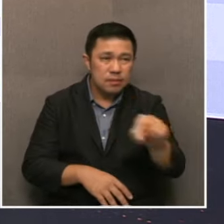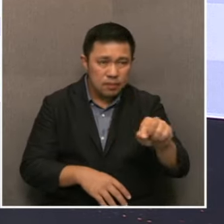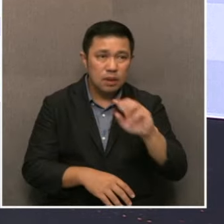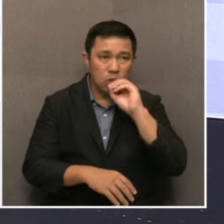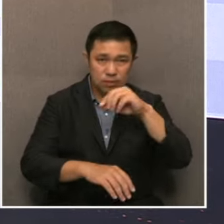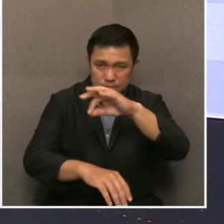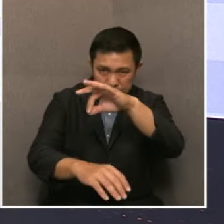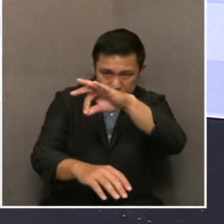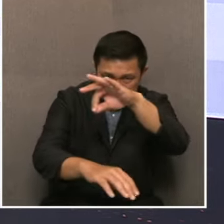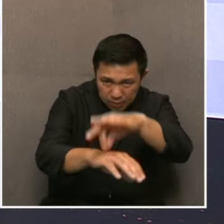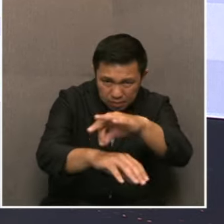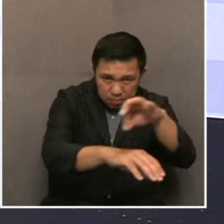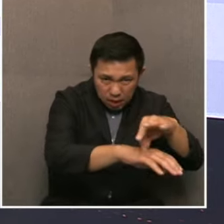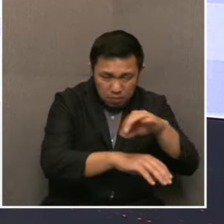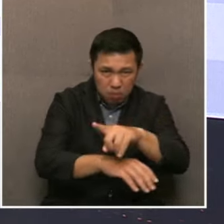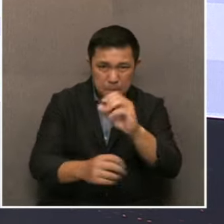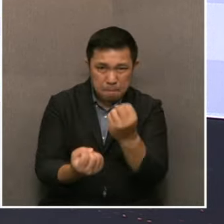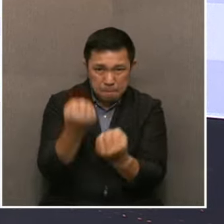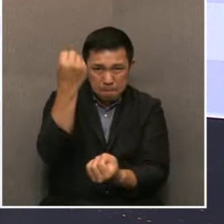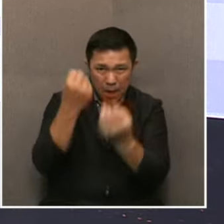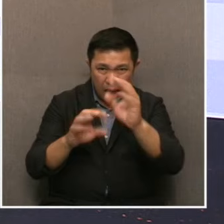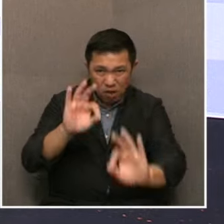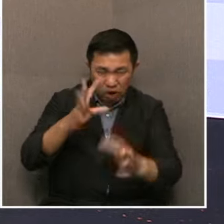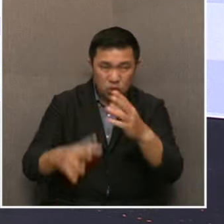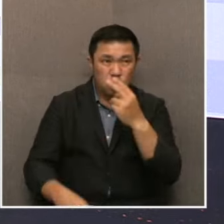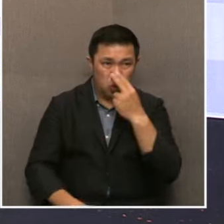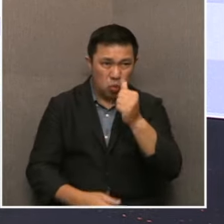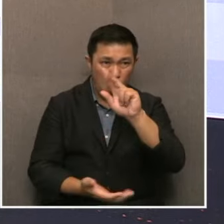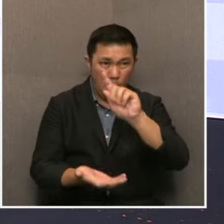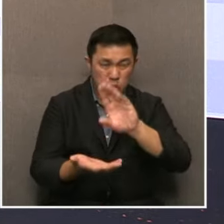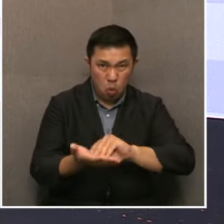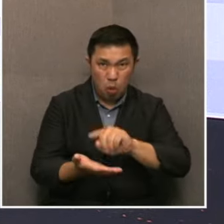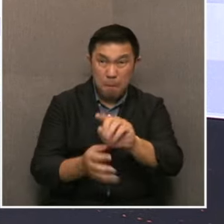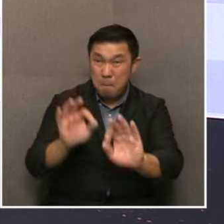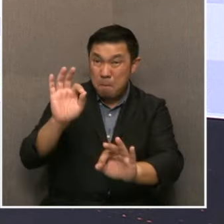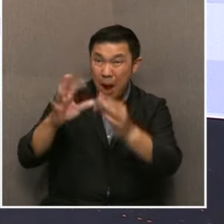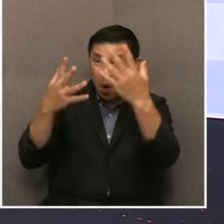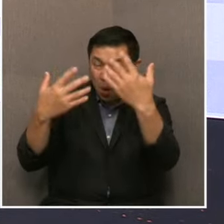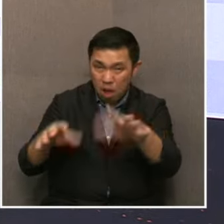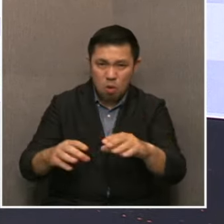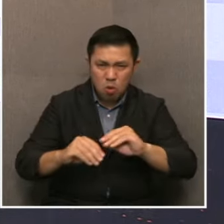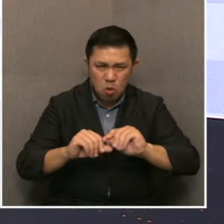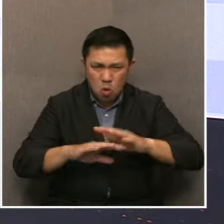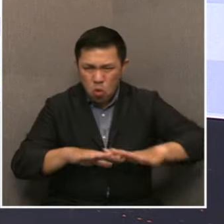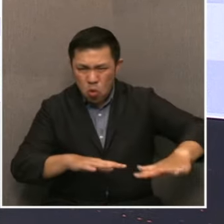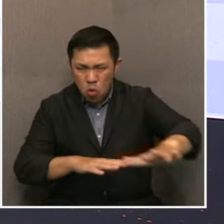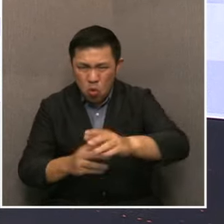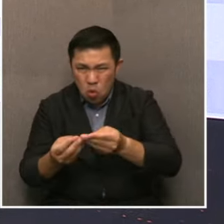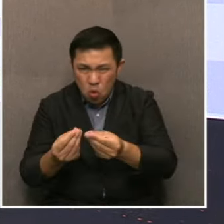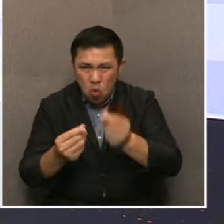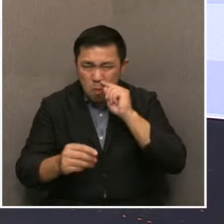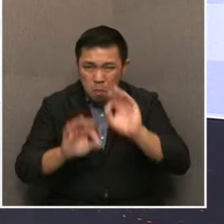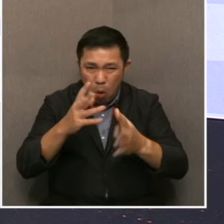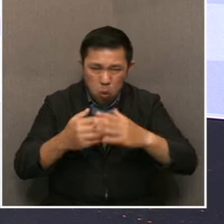ภัยพิบัติอื่นๆอย่างเช่นไฟป่าที่อาจจะเกิดขึ้นได้ก็ดูข้อมูลได้เลยนะครับว่าพื้นที่ที่ถูกเผาไปแล้วเนี่ยกินพื้นที่มากน้อยขนาดไหน